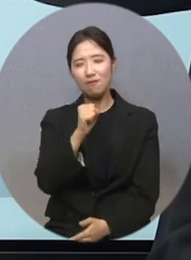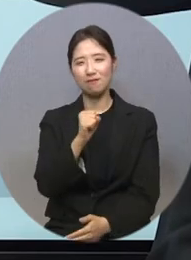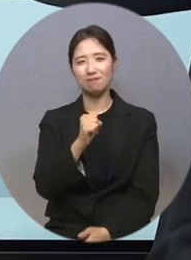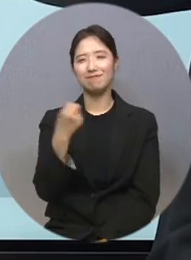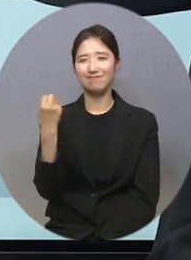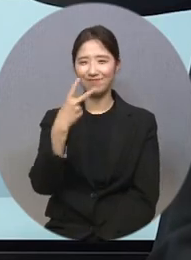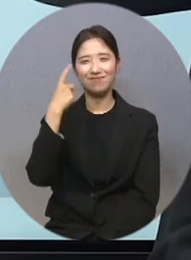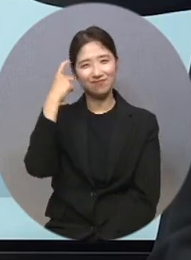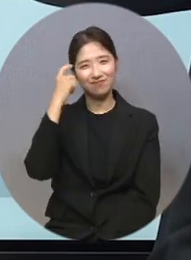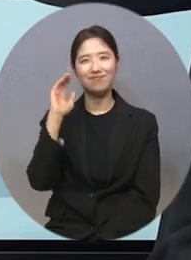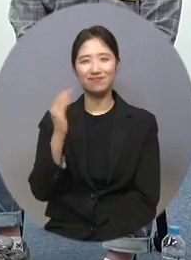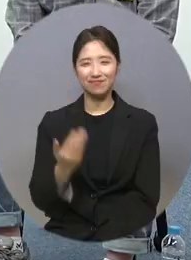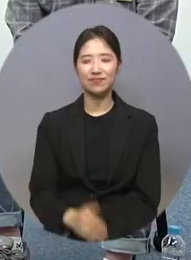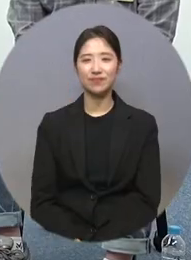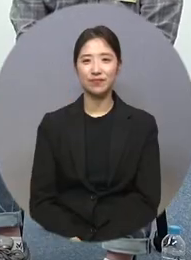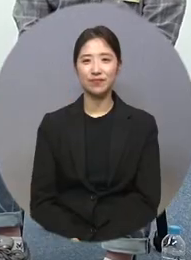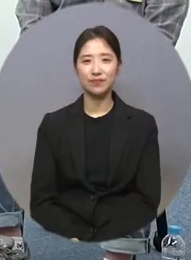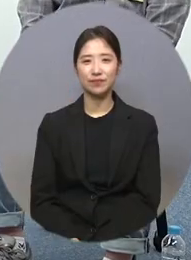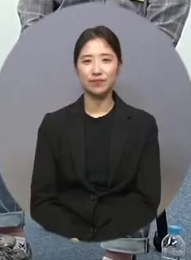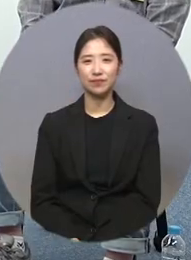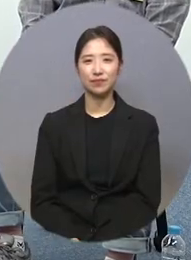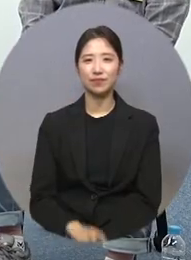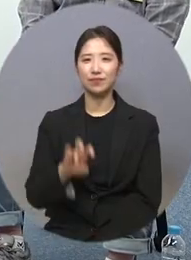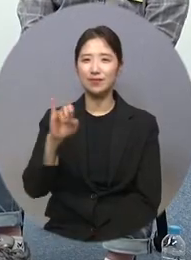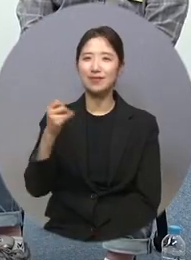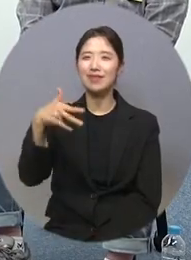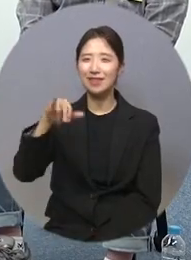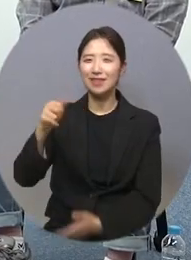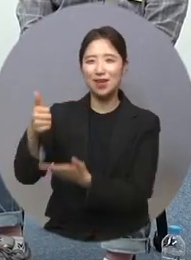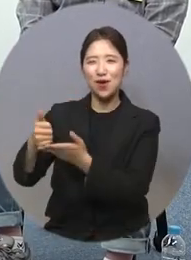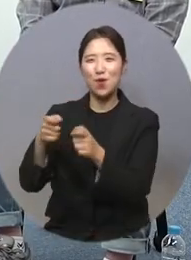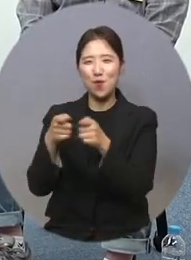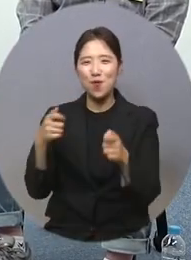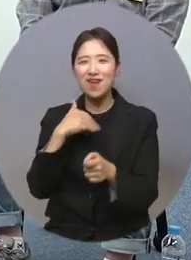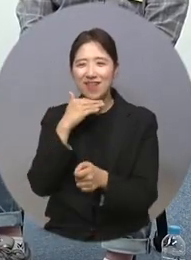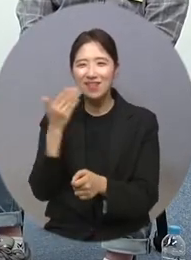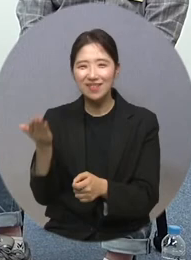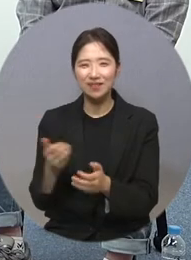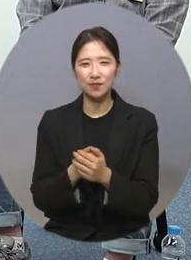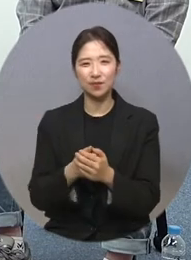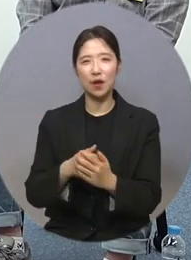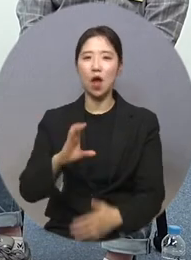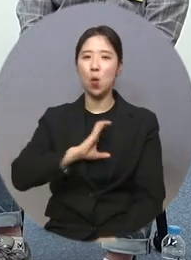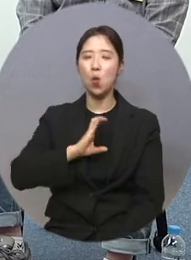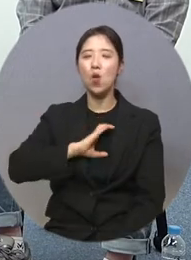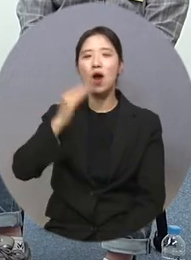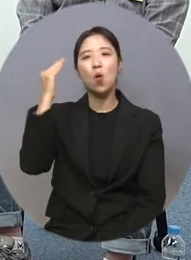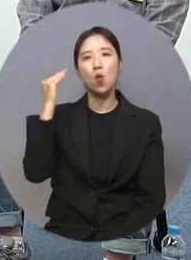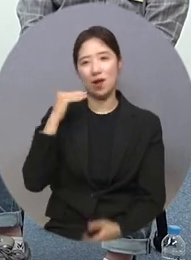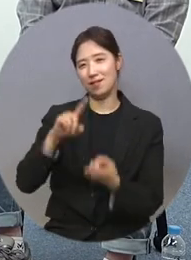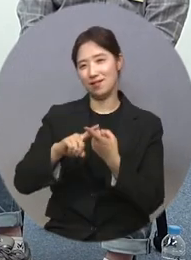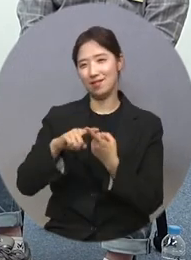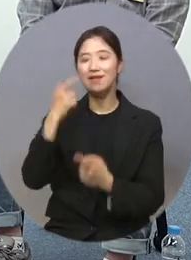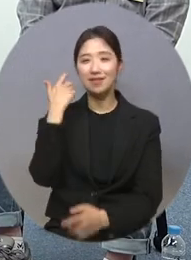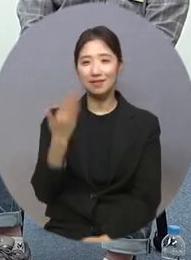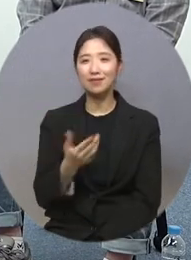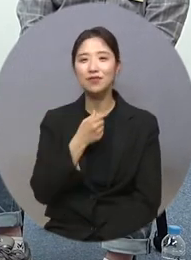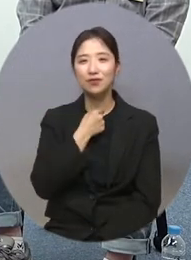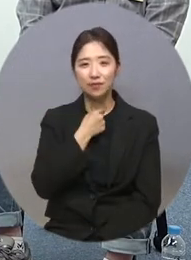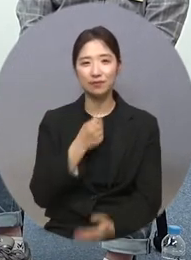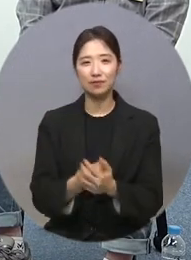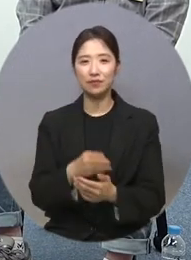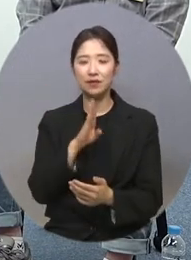다시 한번 또 생각이 들었습니다. 우리 민지님 오래 기다리셨네요. 코다 코리아 얘기도 좀 여쭤볼까 해요. 사실은